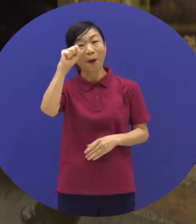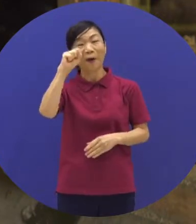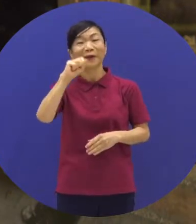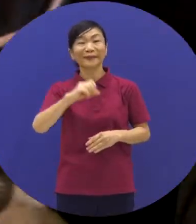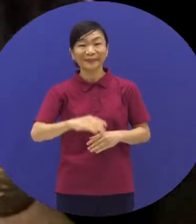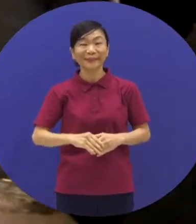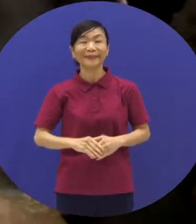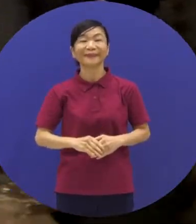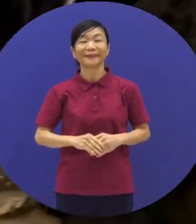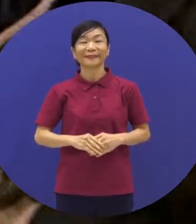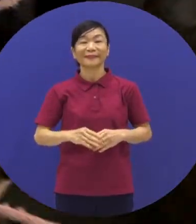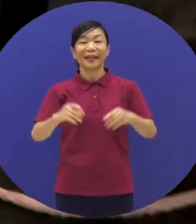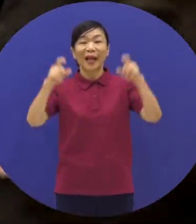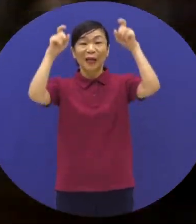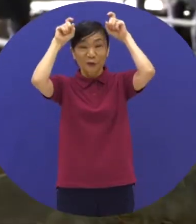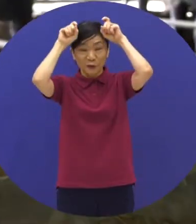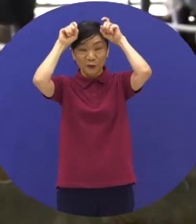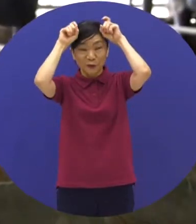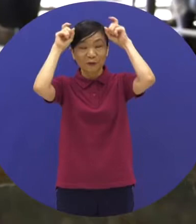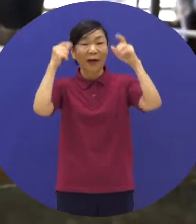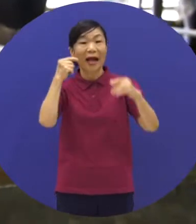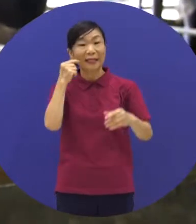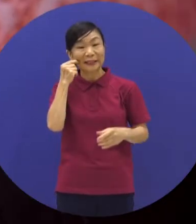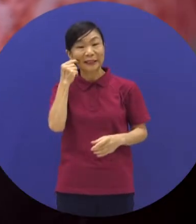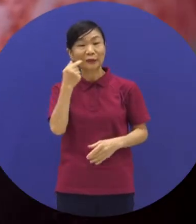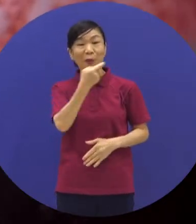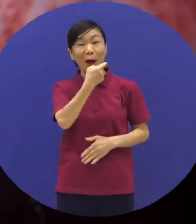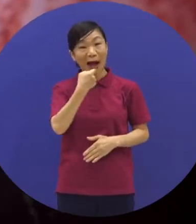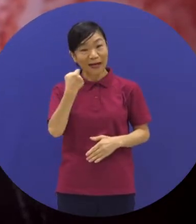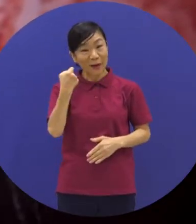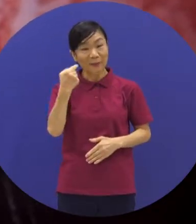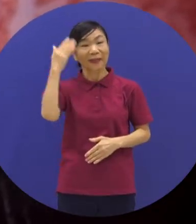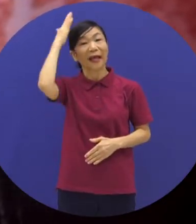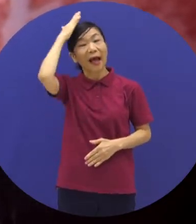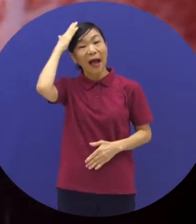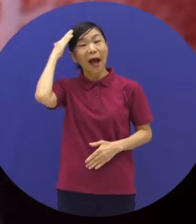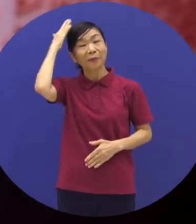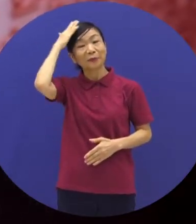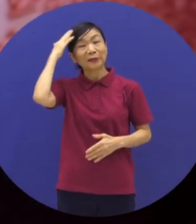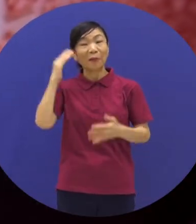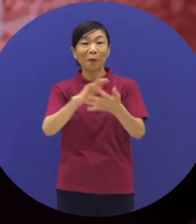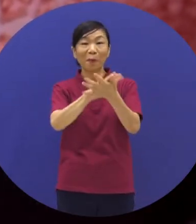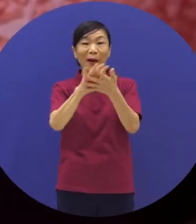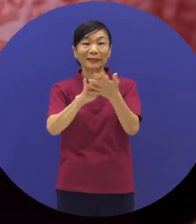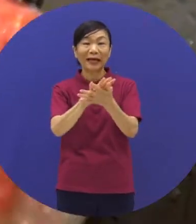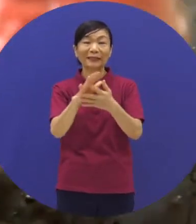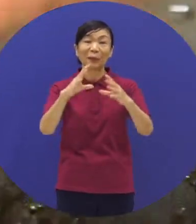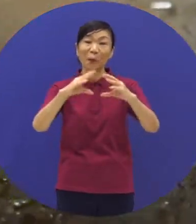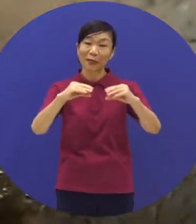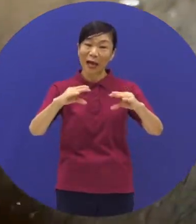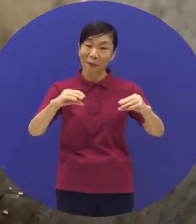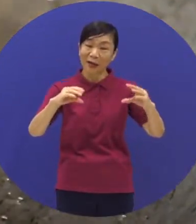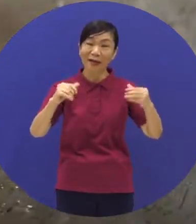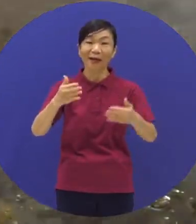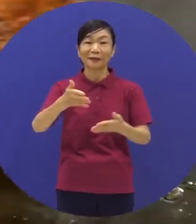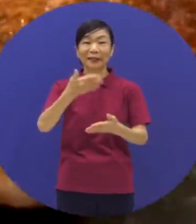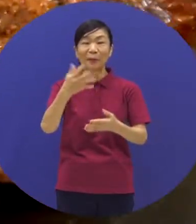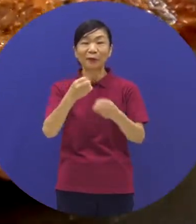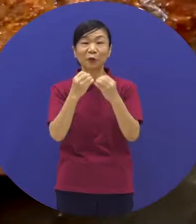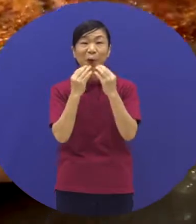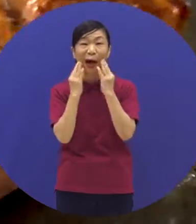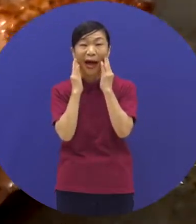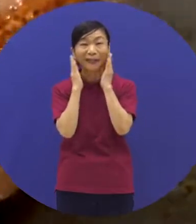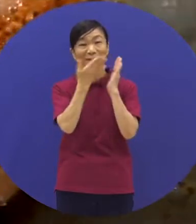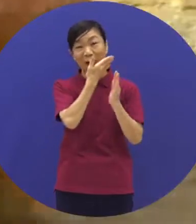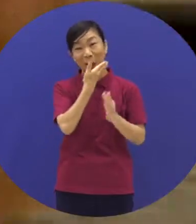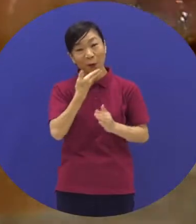よ。 長崎和牛は綺麗な赤身とまろやかな味わいの脂身が絶妙で、肉質も柔らかく